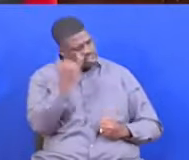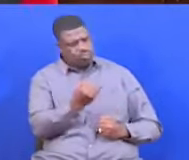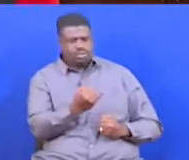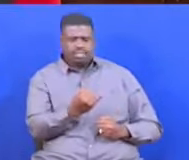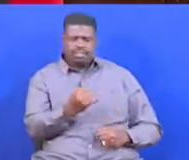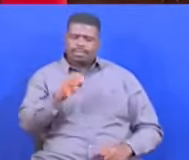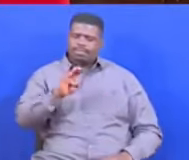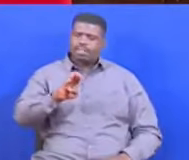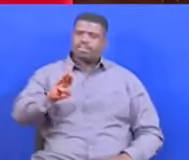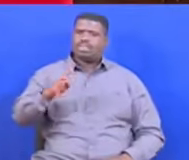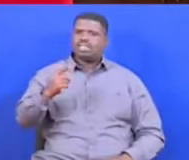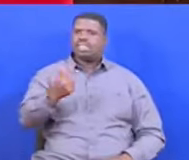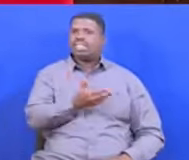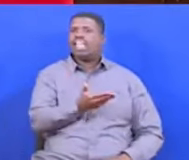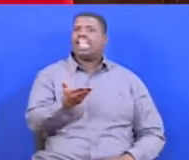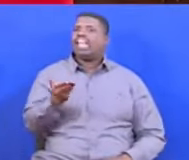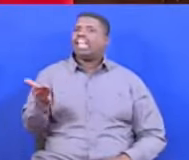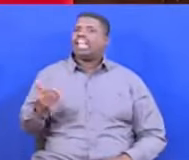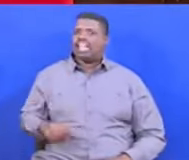ambayo